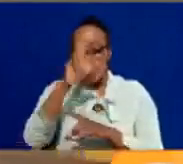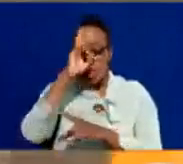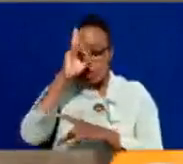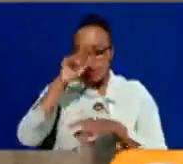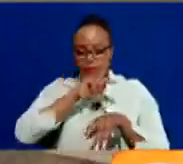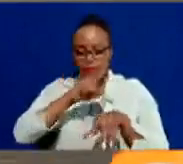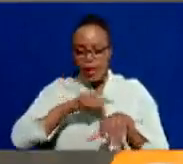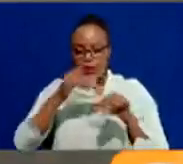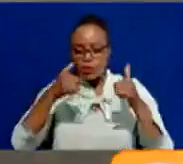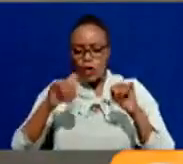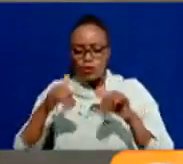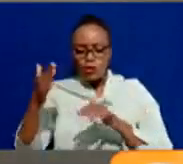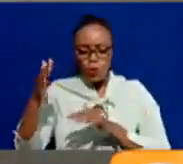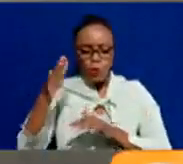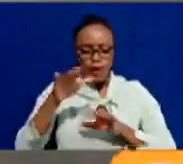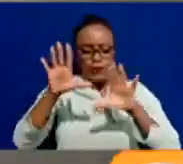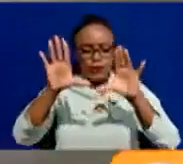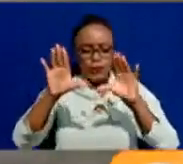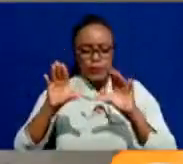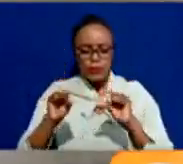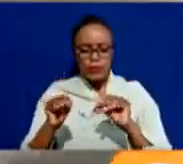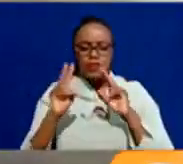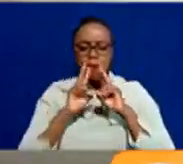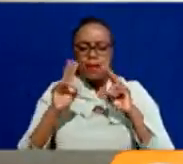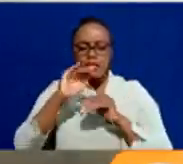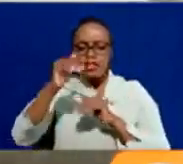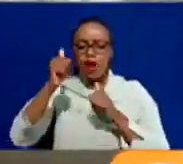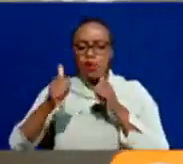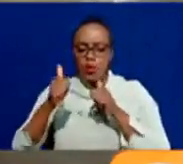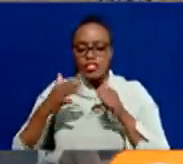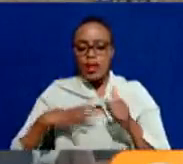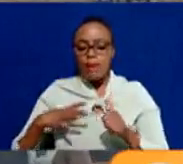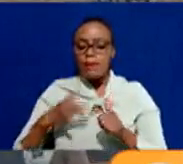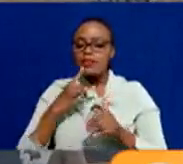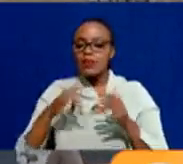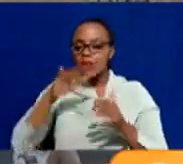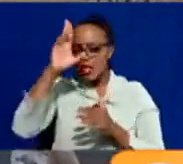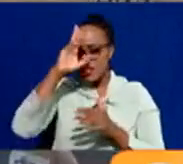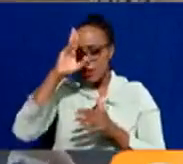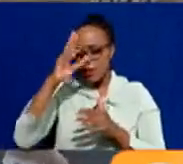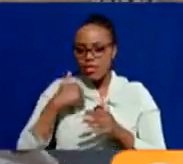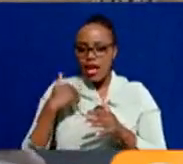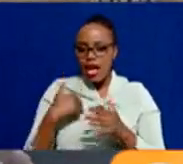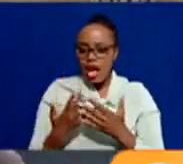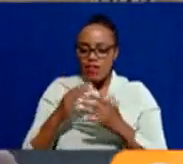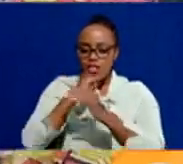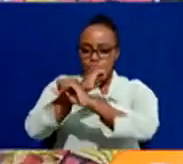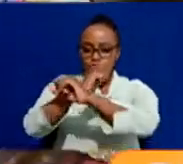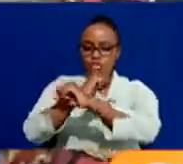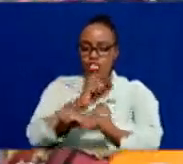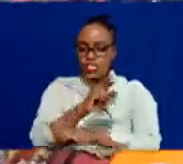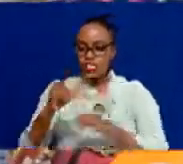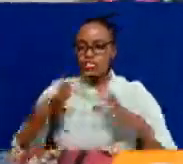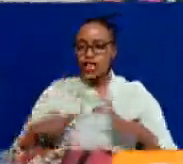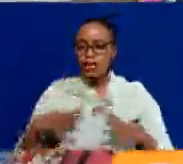hours to bring back a sense of normalcy in the town, with locals accusing the police officers of not doing their job to protect them.